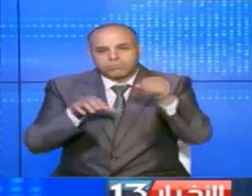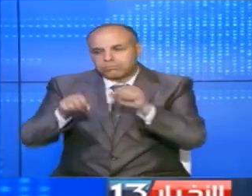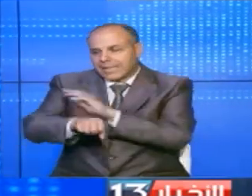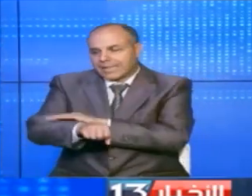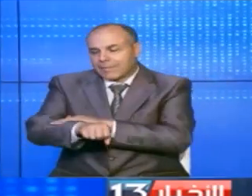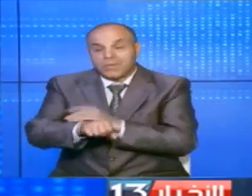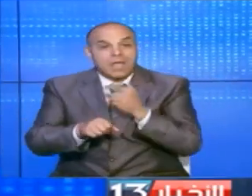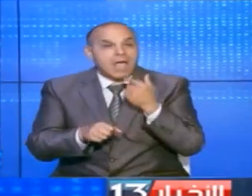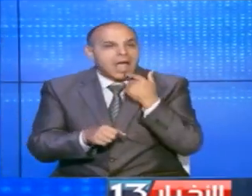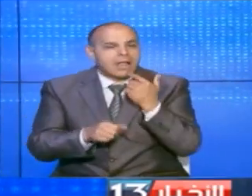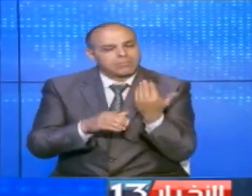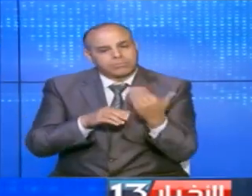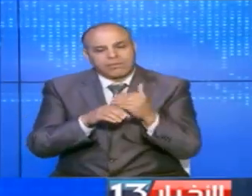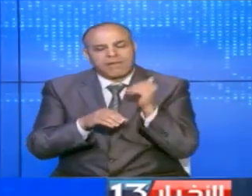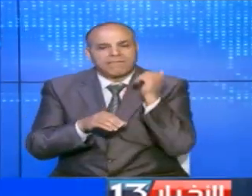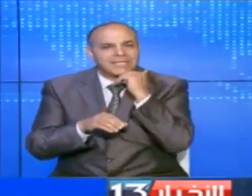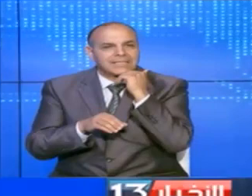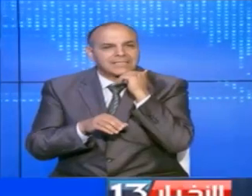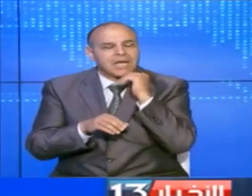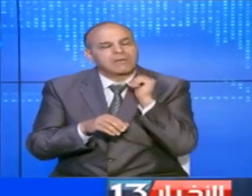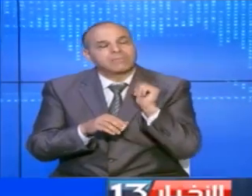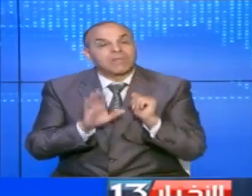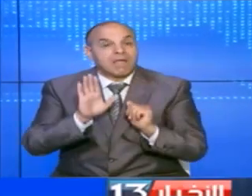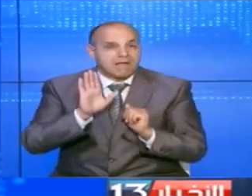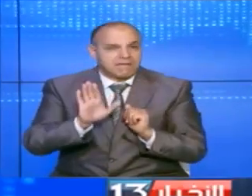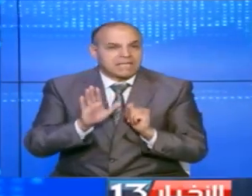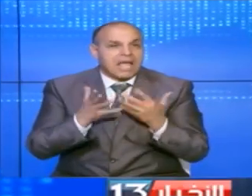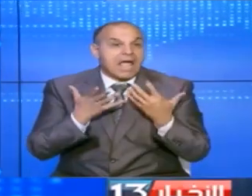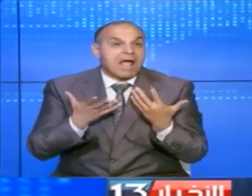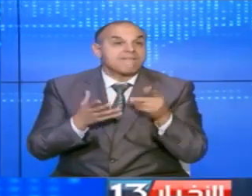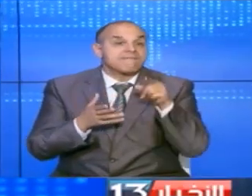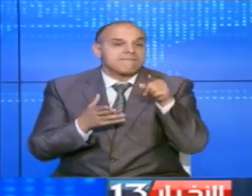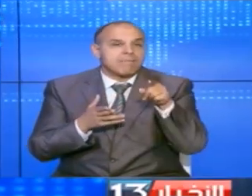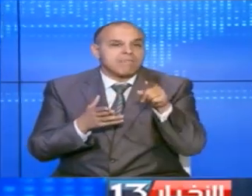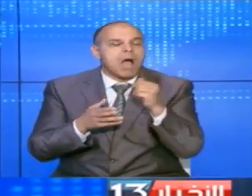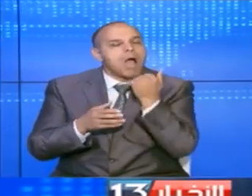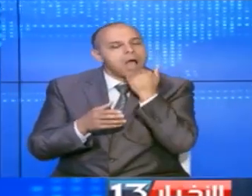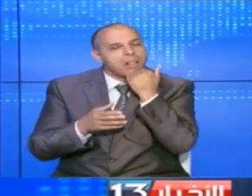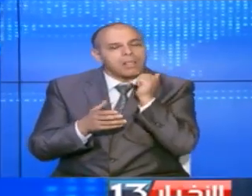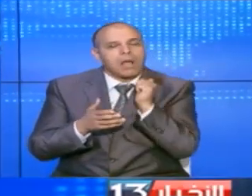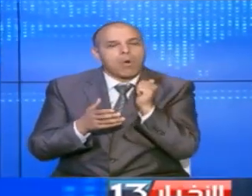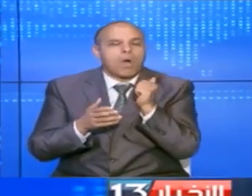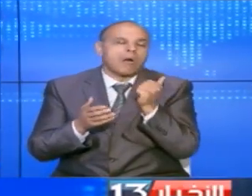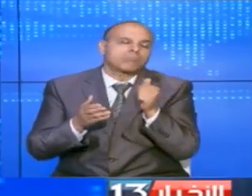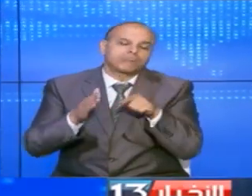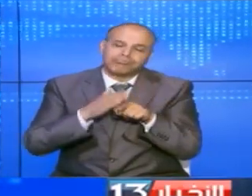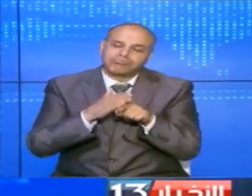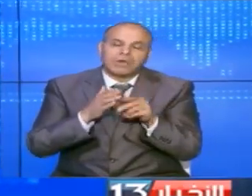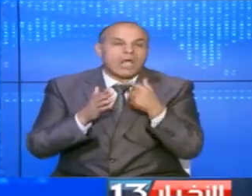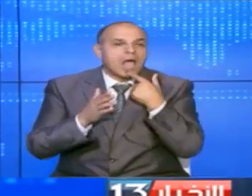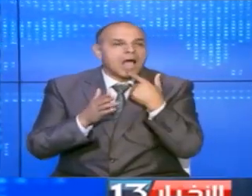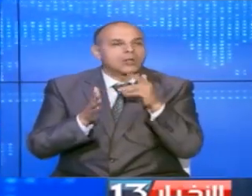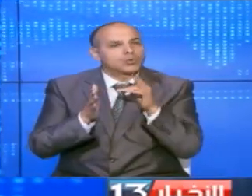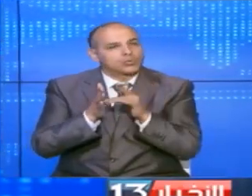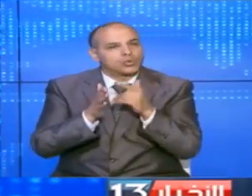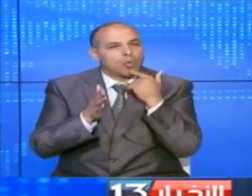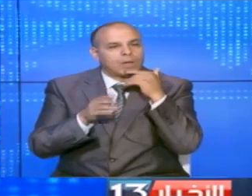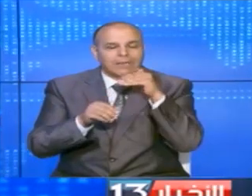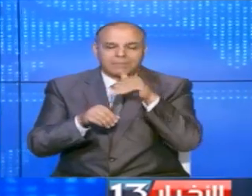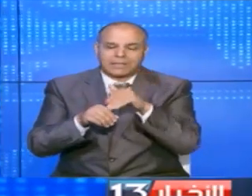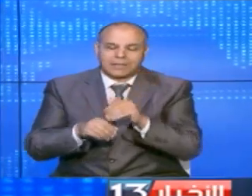الى جانب التدخل بصفه سريعه في حال قيامهم ب تجاوزات او اخطاء تمت من عمليه